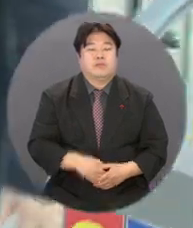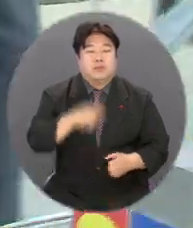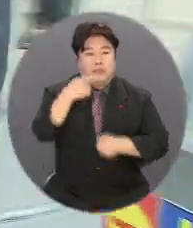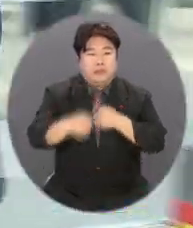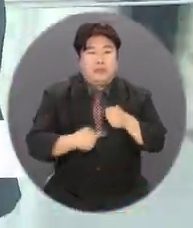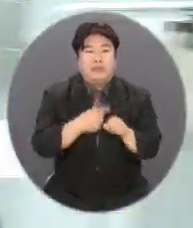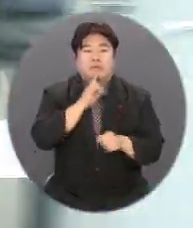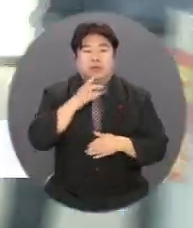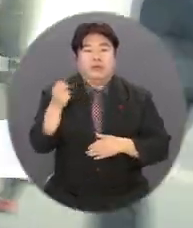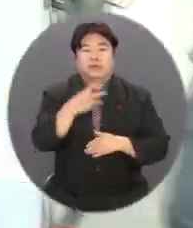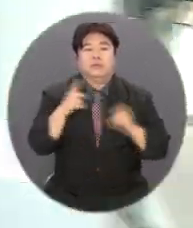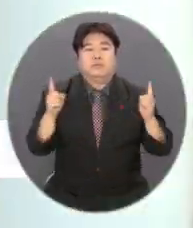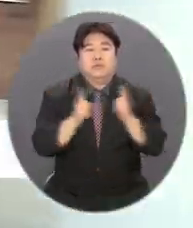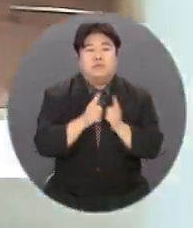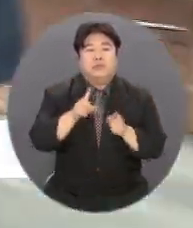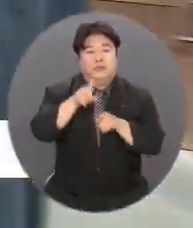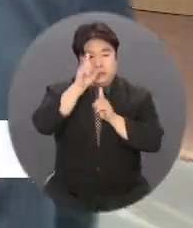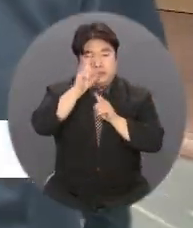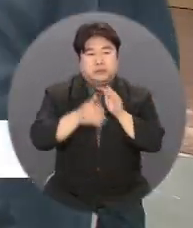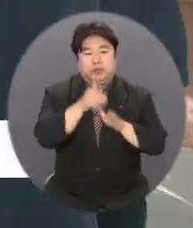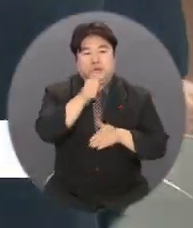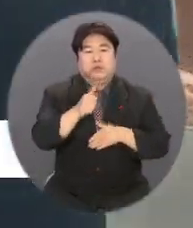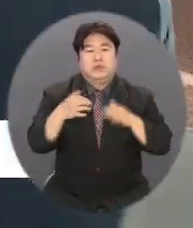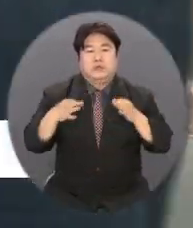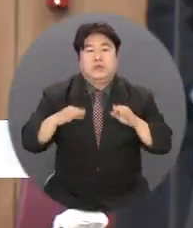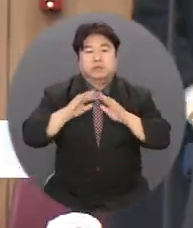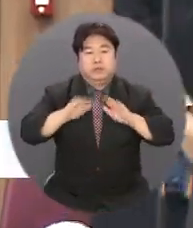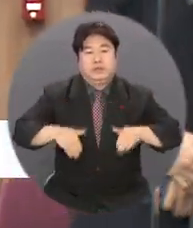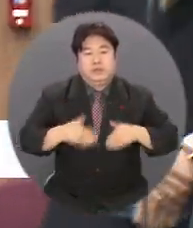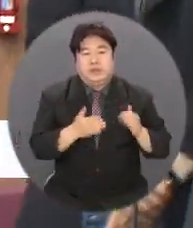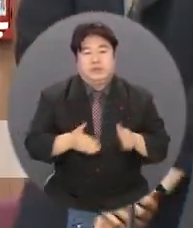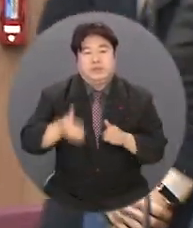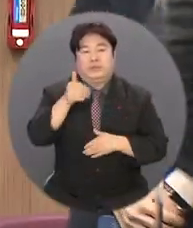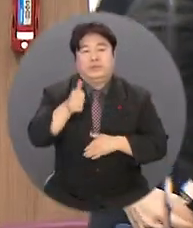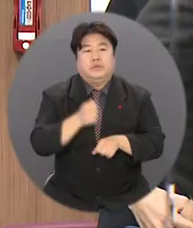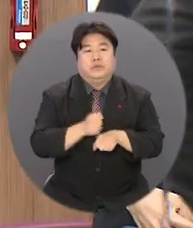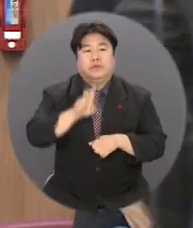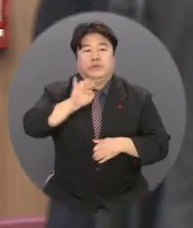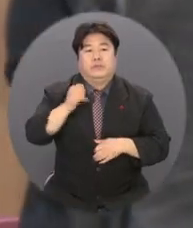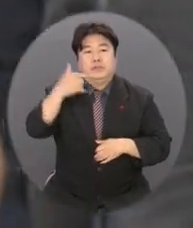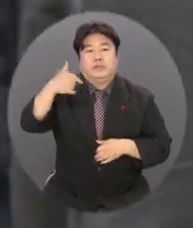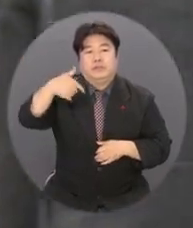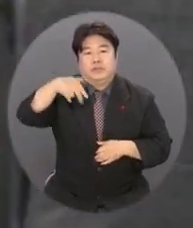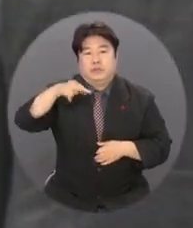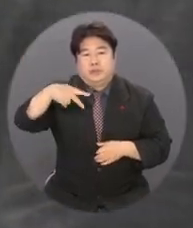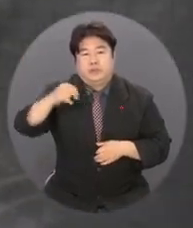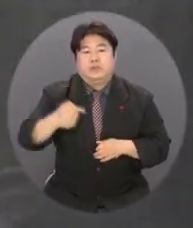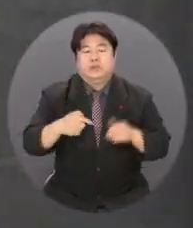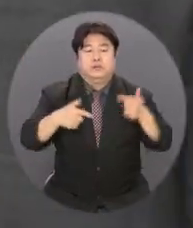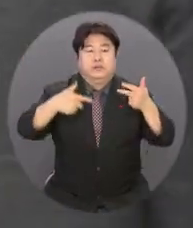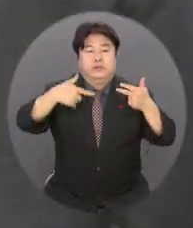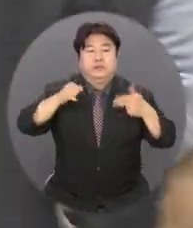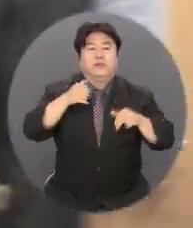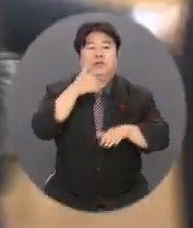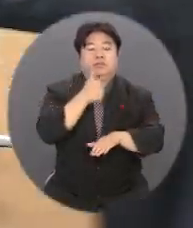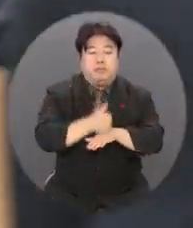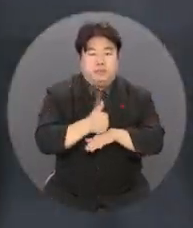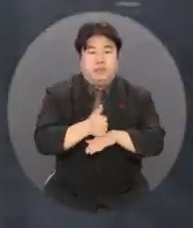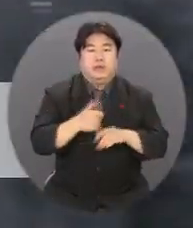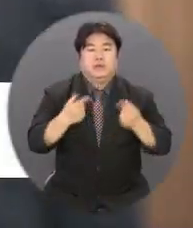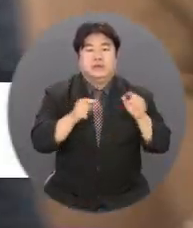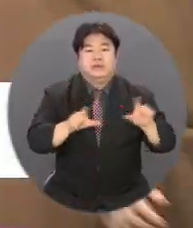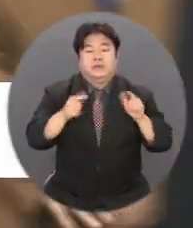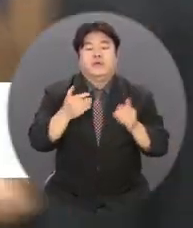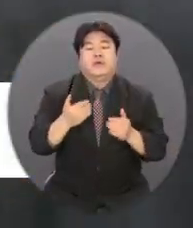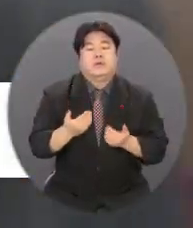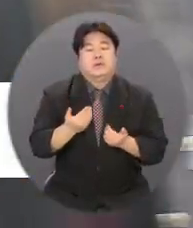1년 만에 다시 만난 이용섭 시장과 김용록 전남도지사. 민선 7기 마지막 상생발전이다 보니 갈등